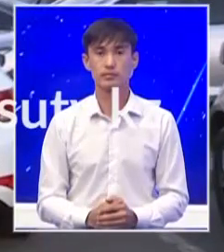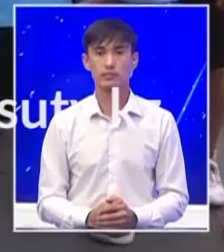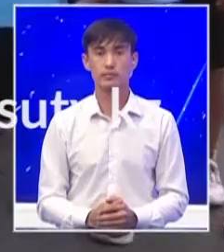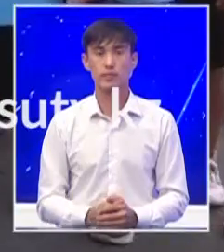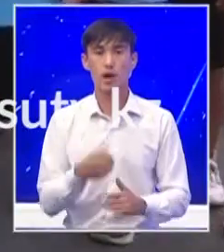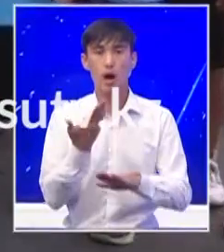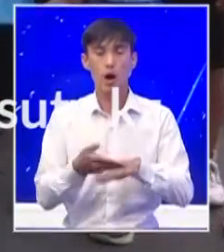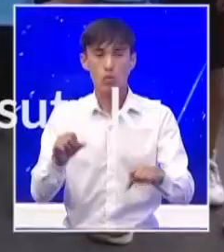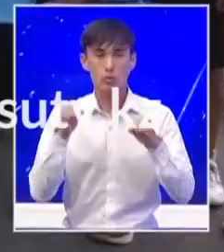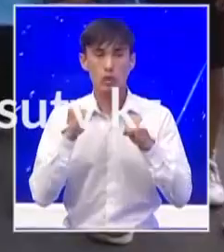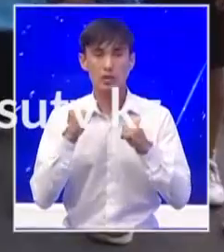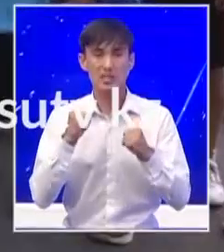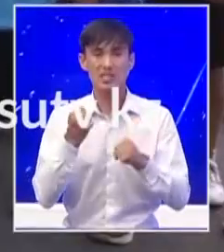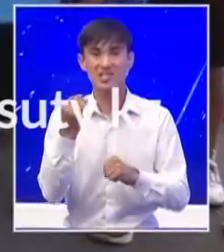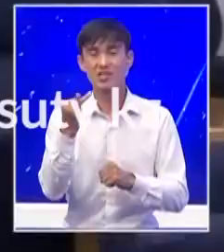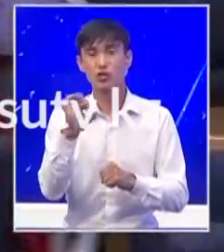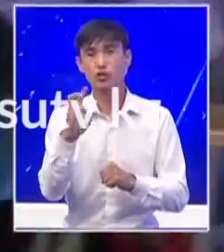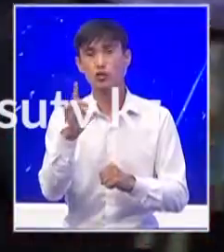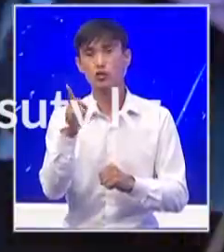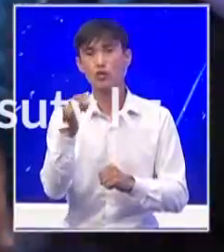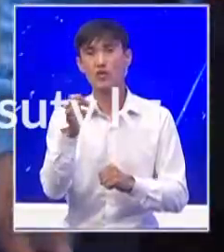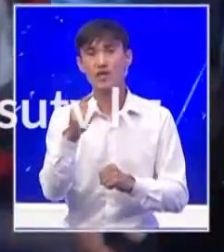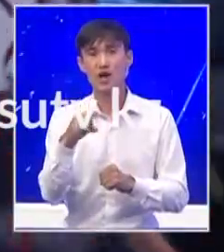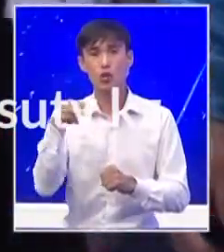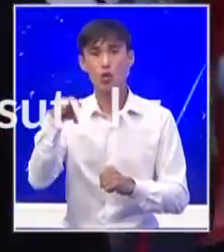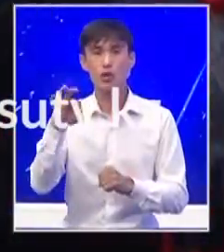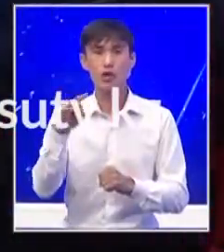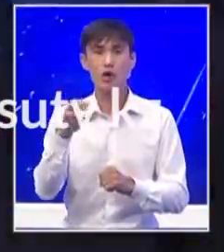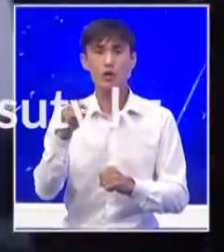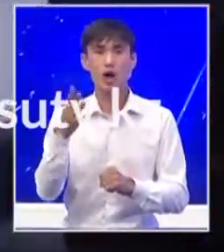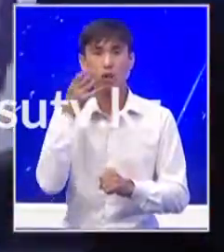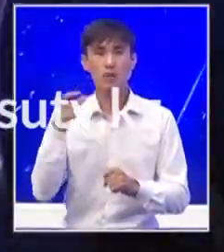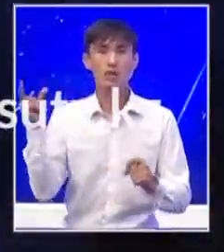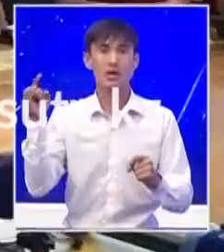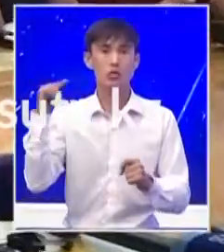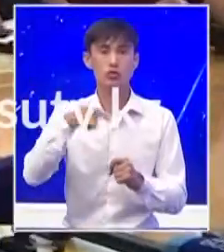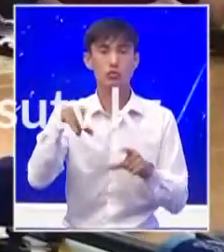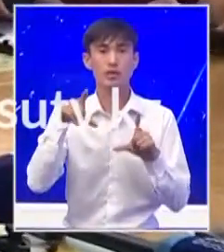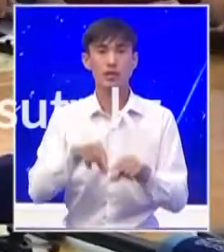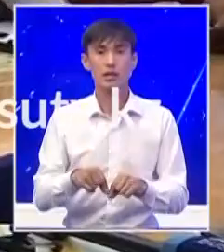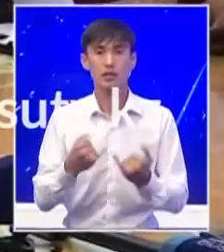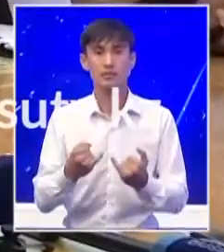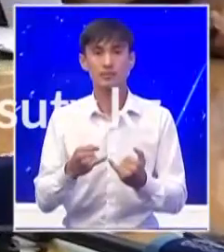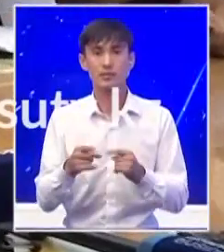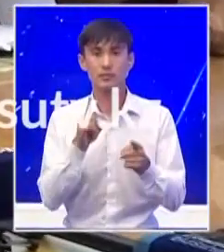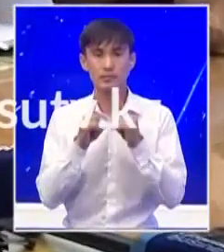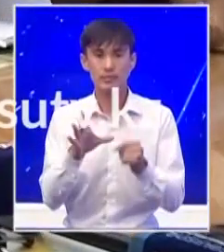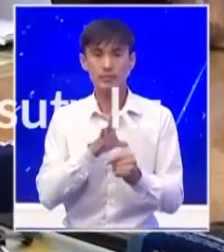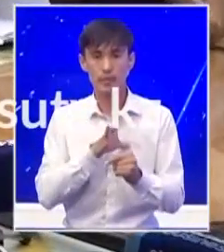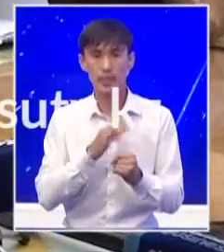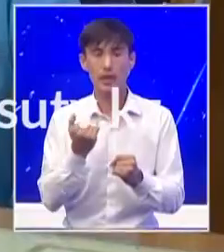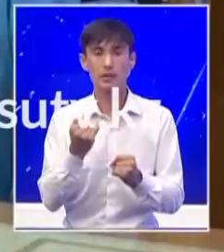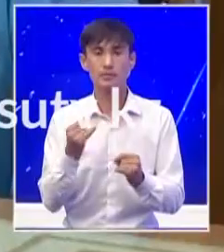Ауыр атлеттер Игорь Сон және Зульфия Чиншанло Токио Дубай Алматы рейсі бойынша елге ұшып келді. Әуежайда баспасөз мәслихаты өтіп, қос